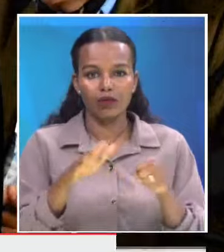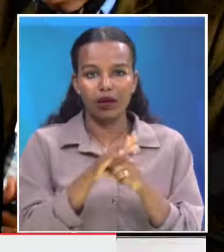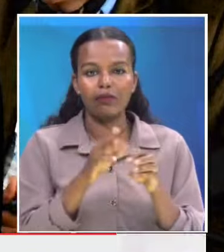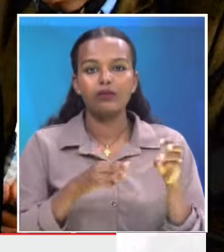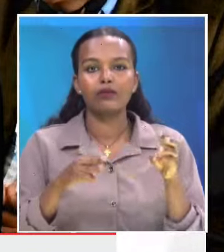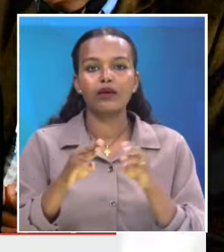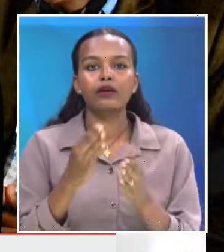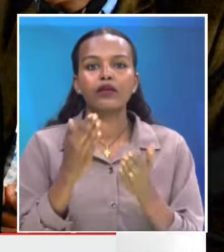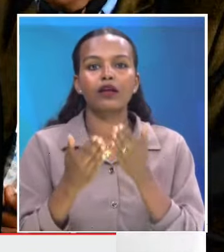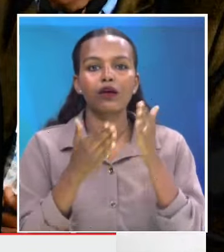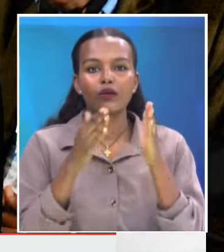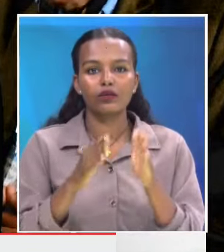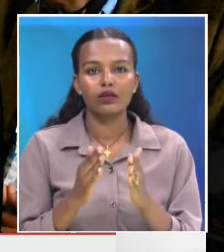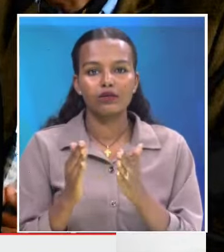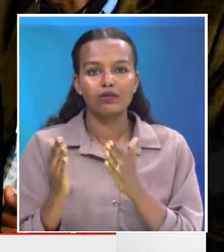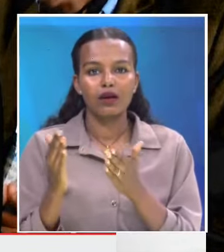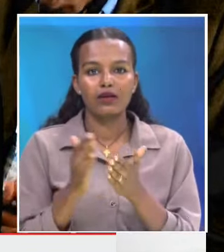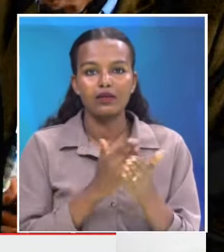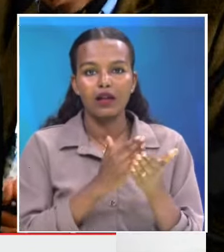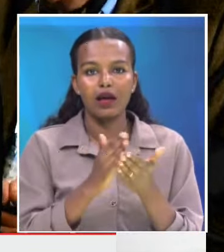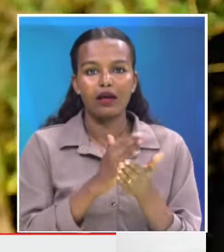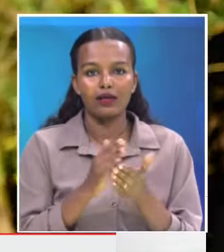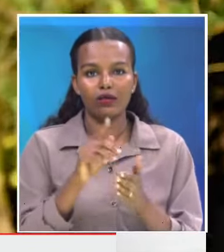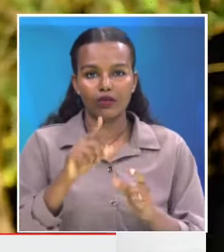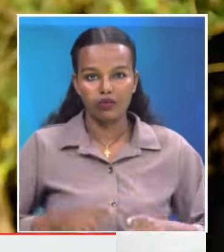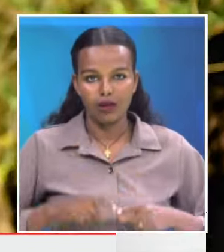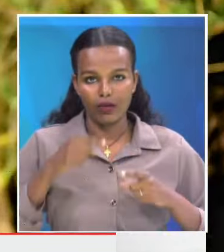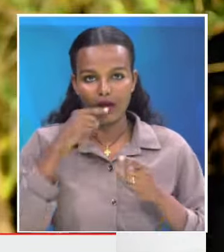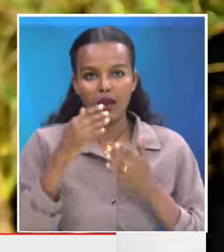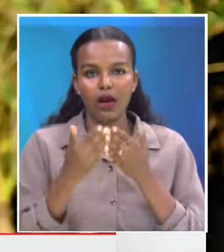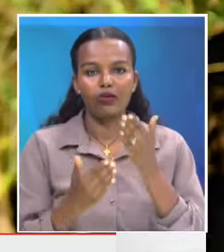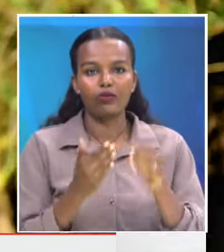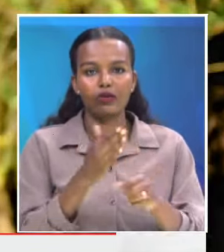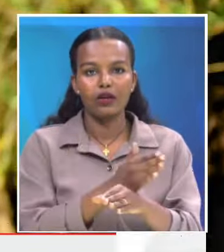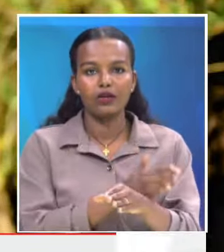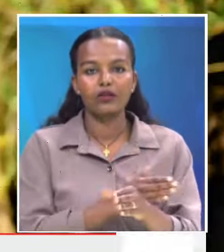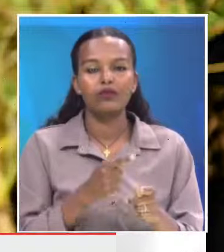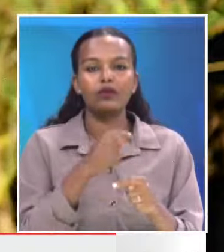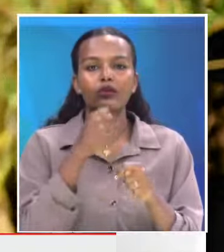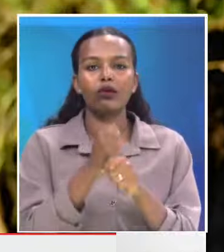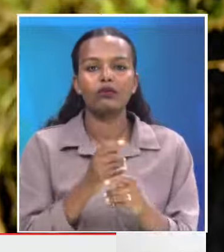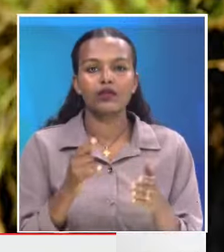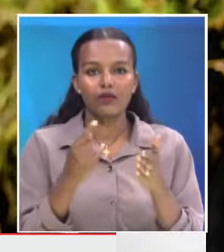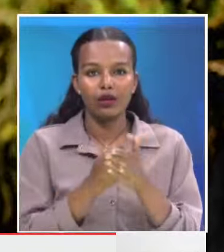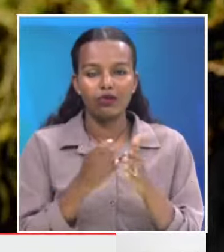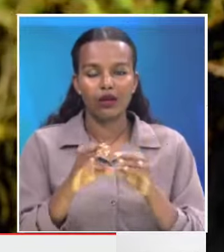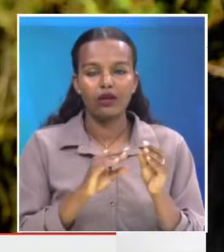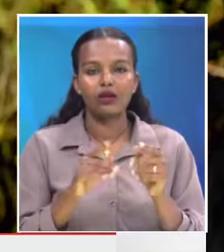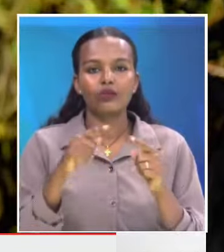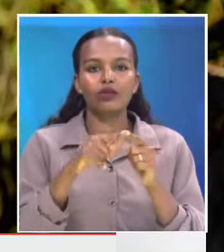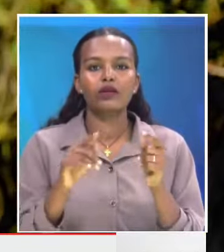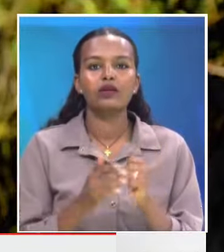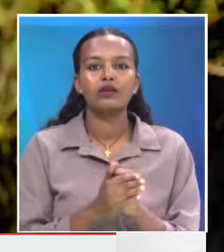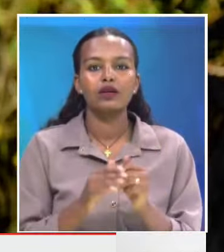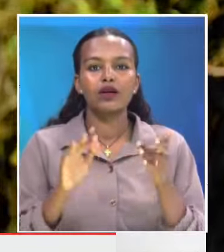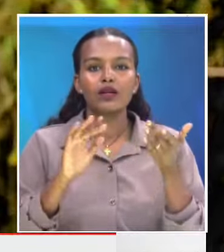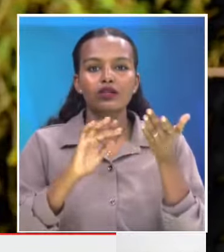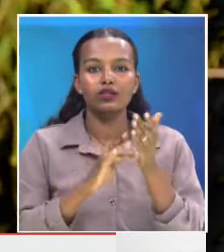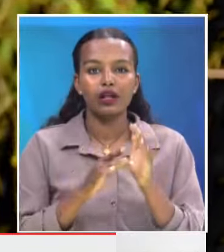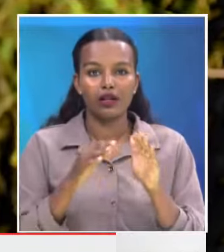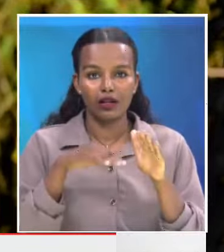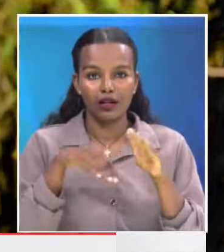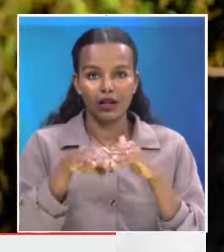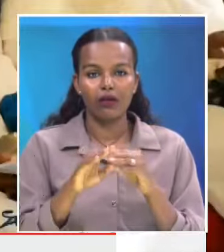መንገድ ተገልጋዮችን ማስተናገድ ይኖርብናልም ብለዋል። አገልግሎቱን እንዲያሻሽል በየተቋሙ ዘመናዊ እንዲያደርግ ወደ ዲጂታላይዝ ሲስተም